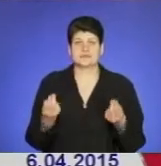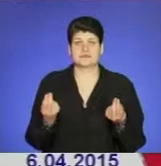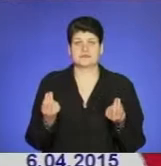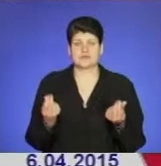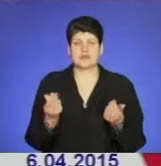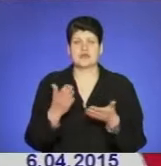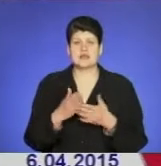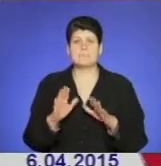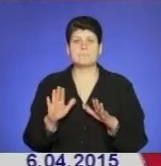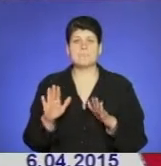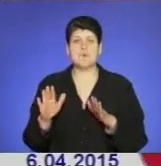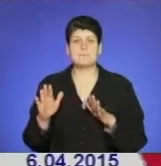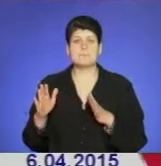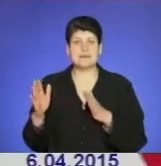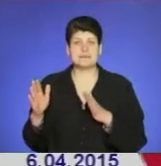деякі моменти, коли